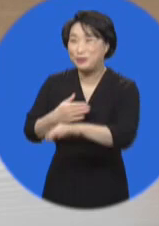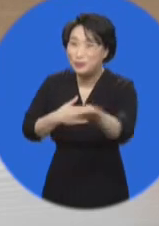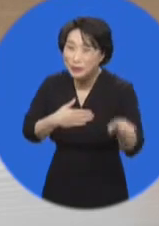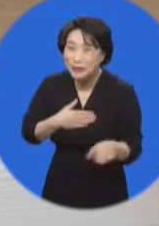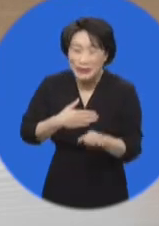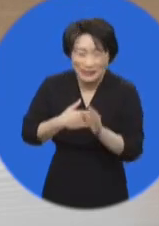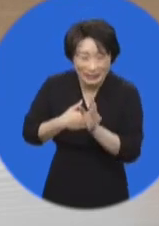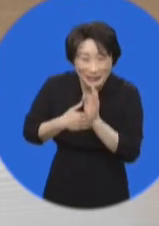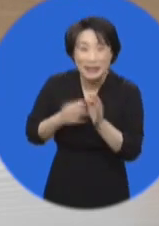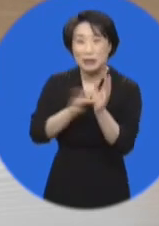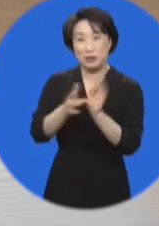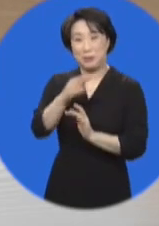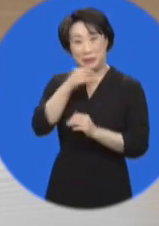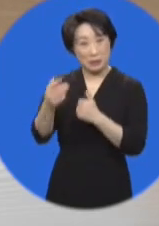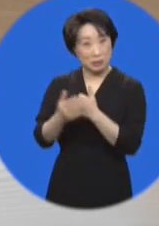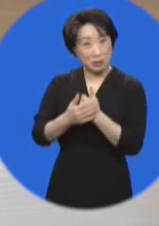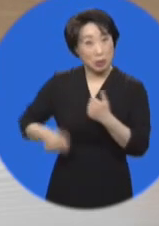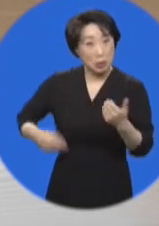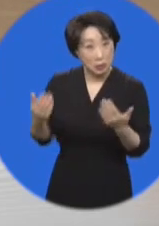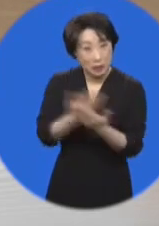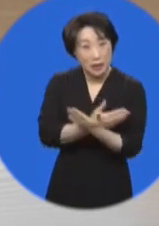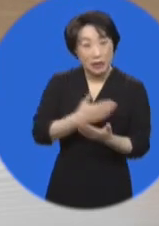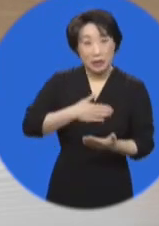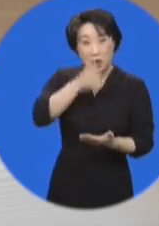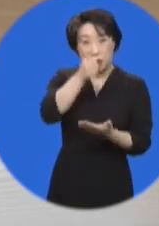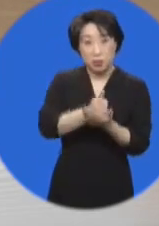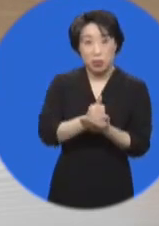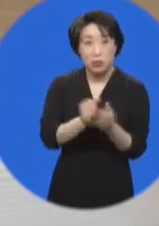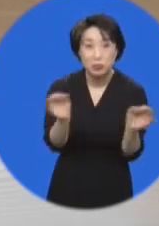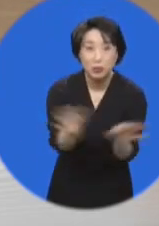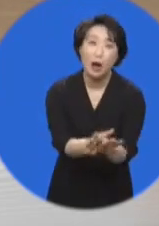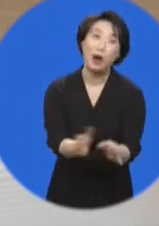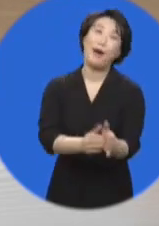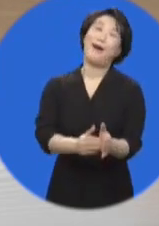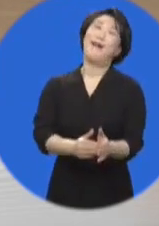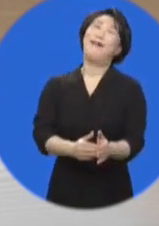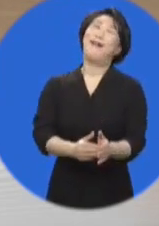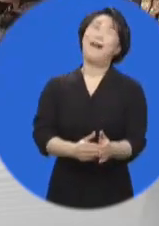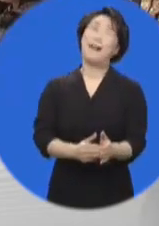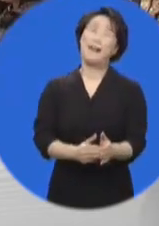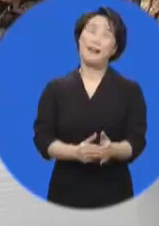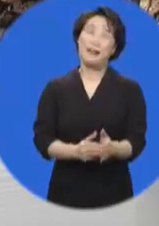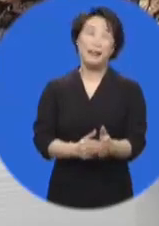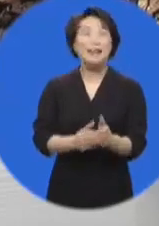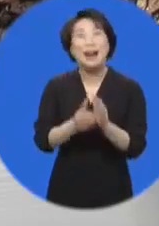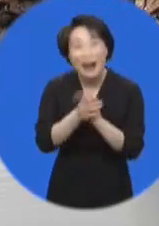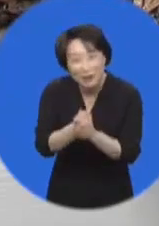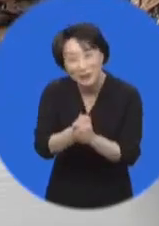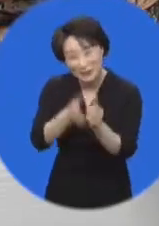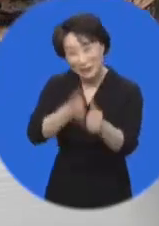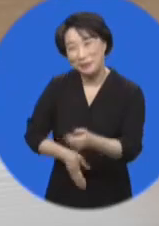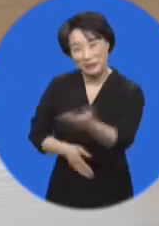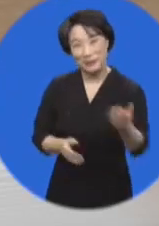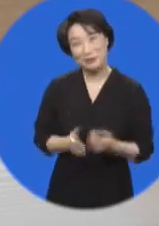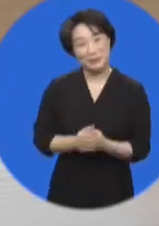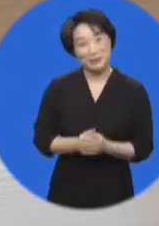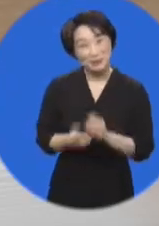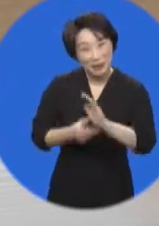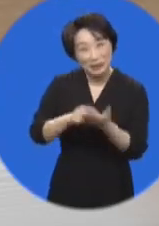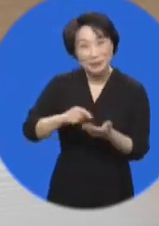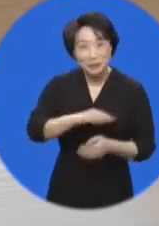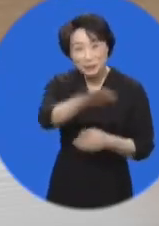그 피로 회개함으로 말미암아 내 죄가 무너져버린 분 아멘 합시다